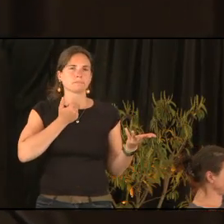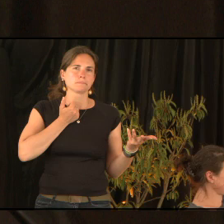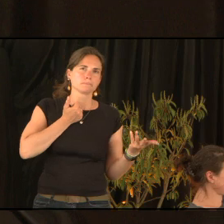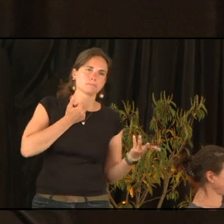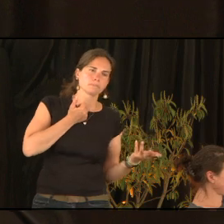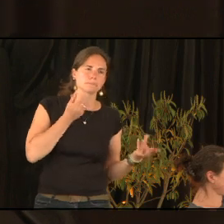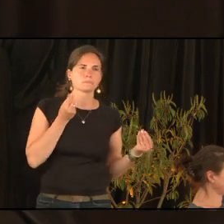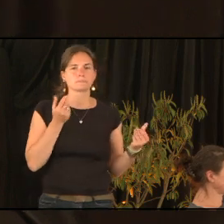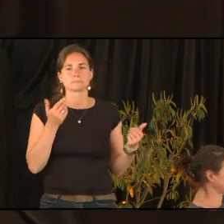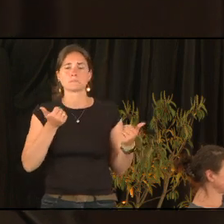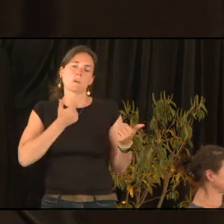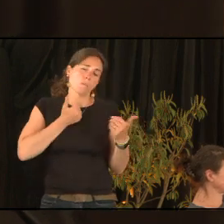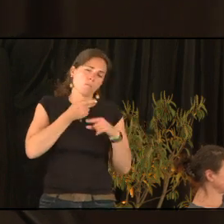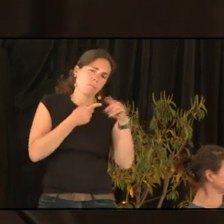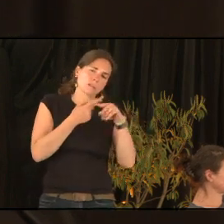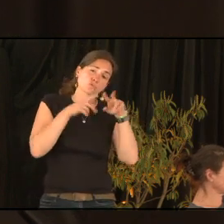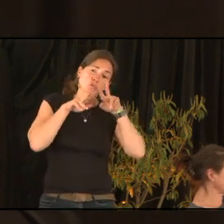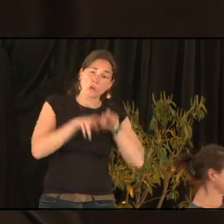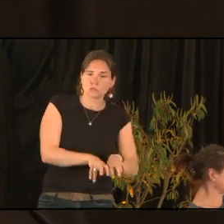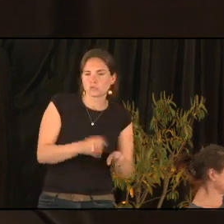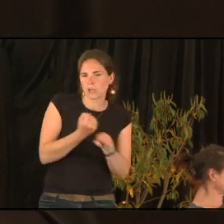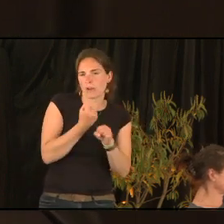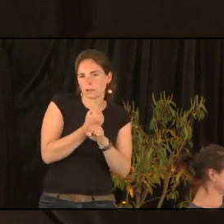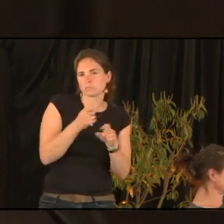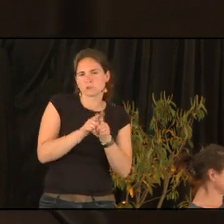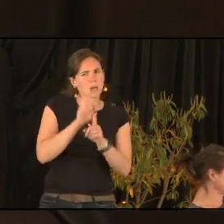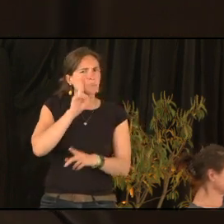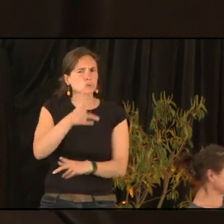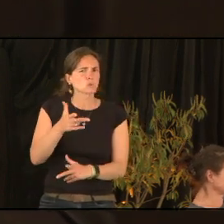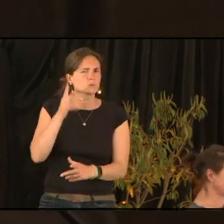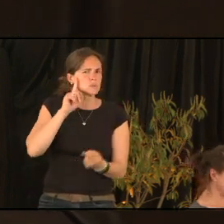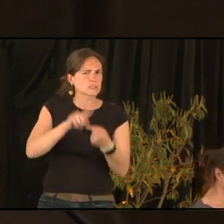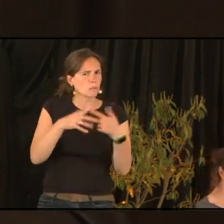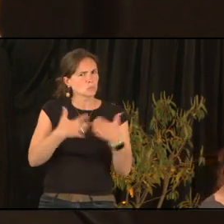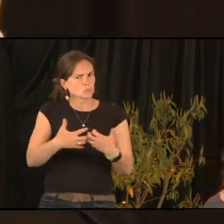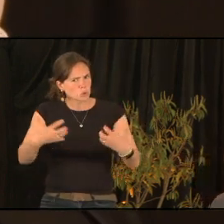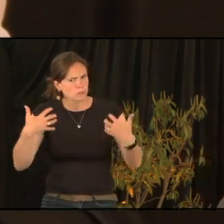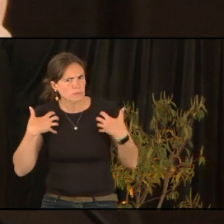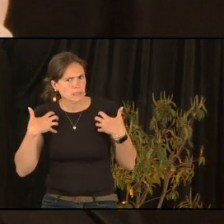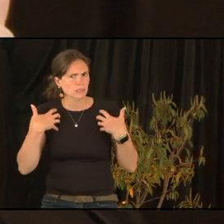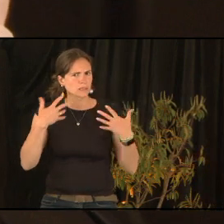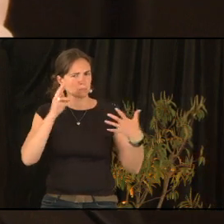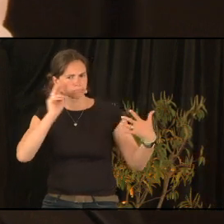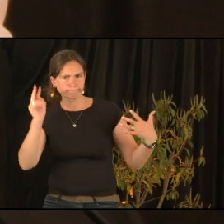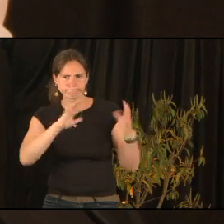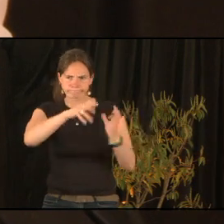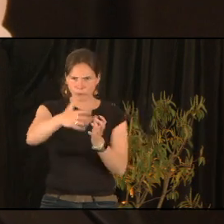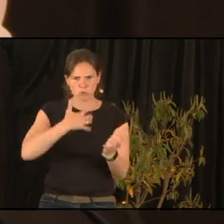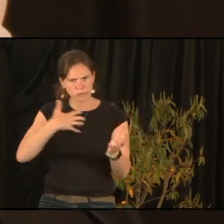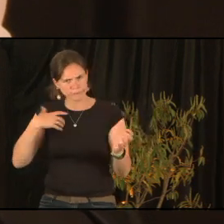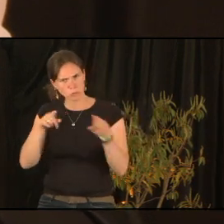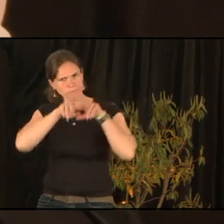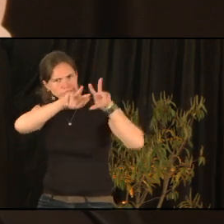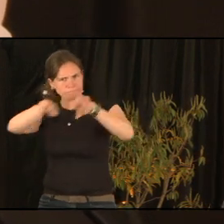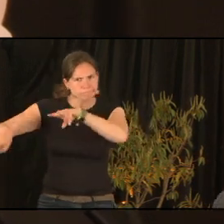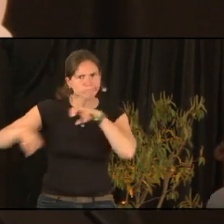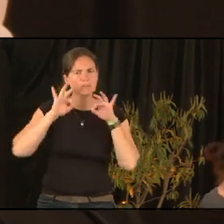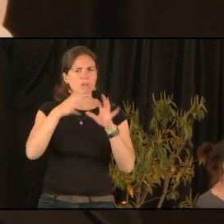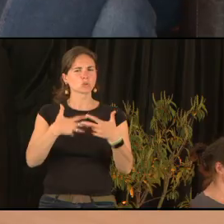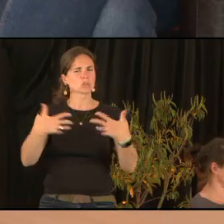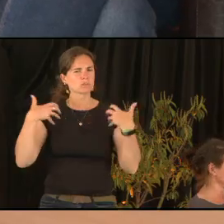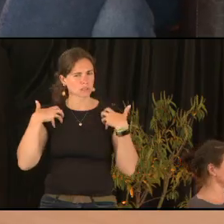pour moi dans l'idée de ils attendent rien. Voilà, c'est vraiment c'était le en attendant Godot qui viendra jamais, on le sait. Et donc, enfin, je divulgâche, mais je crois